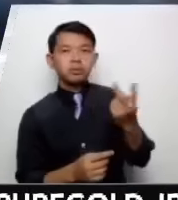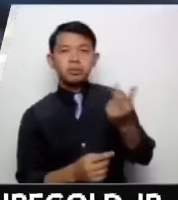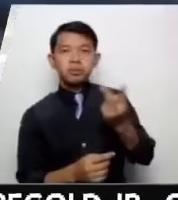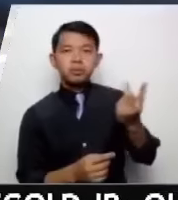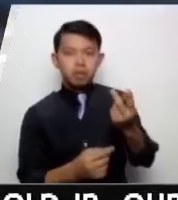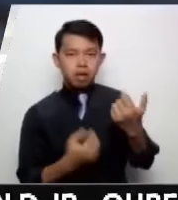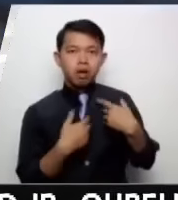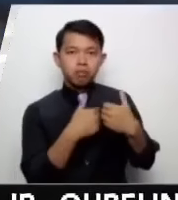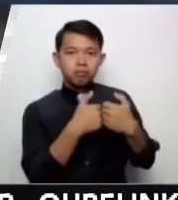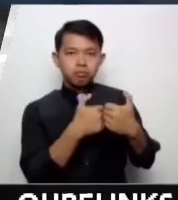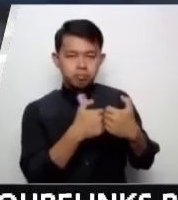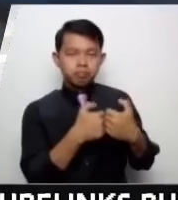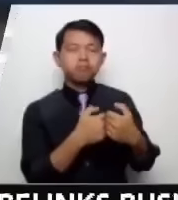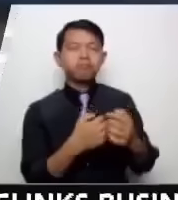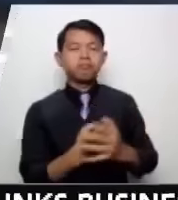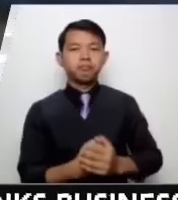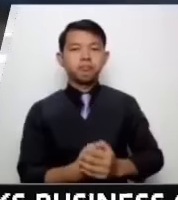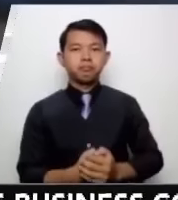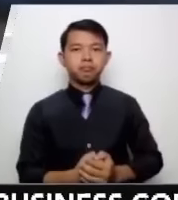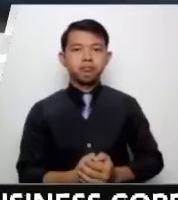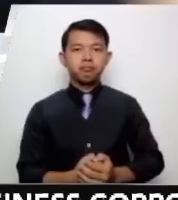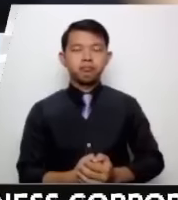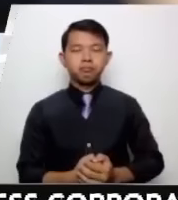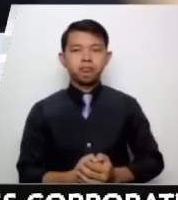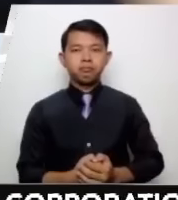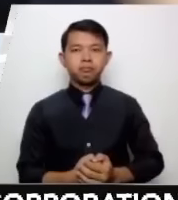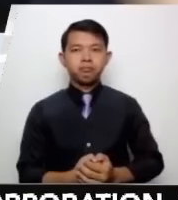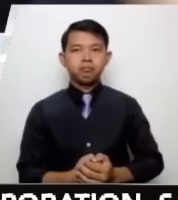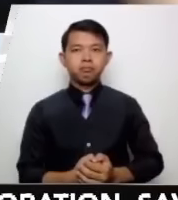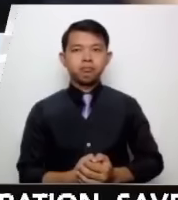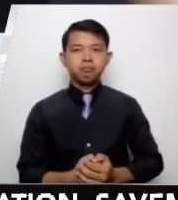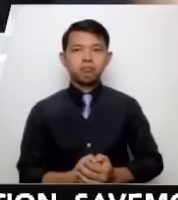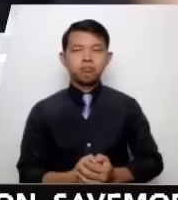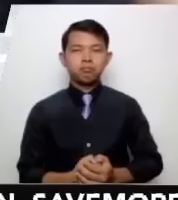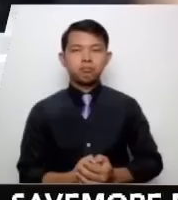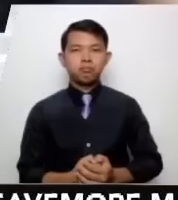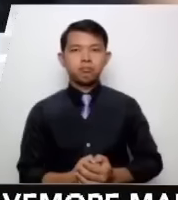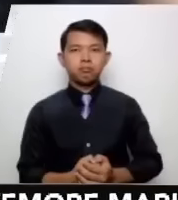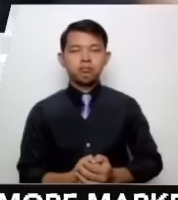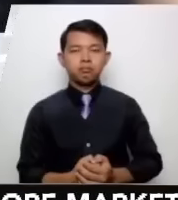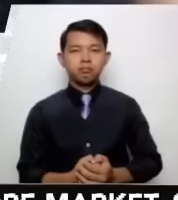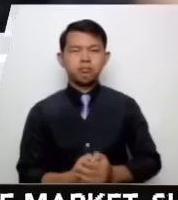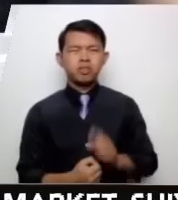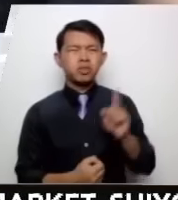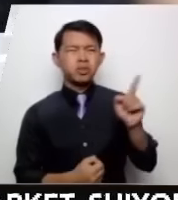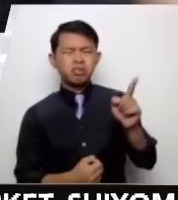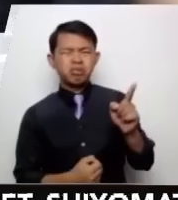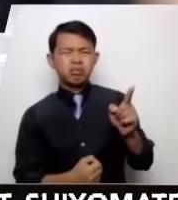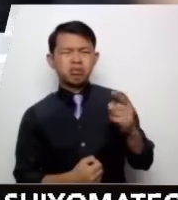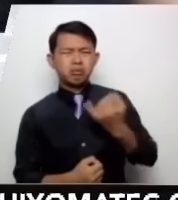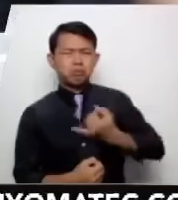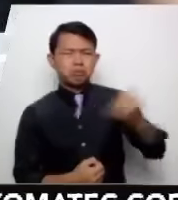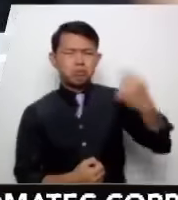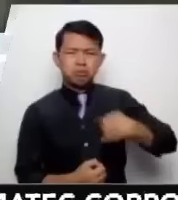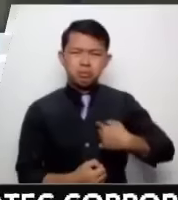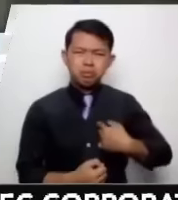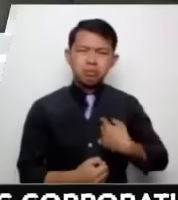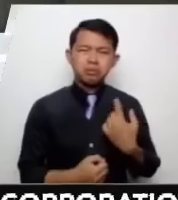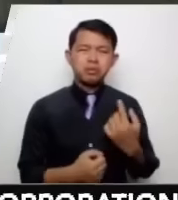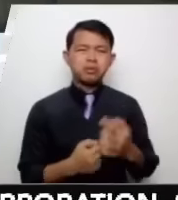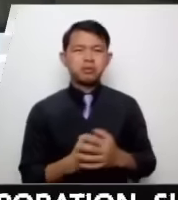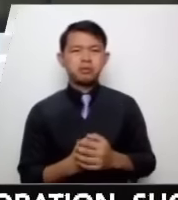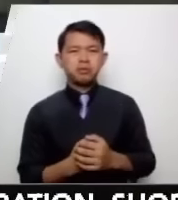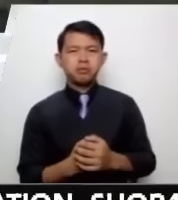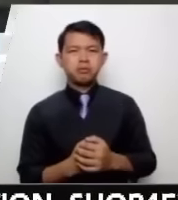ko. Na-fall lang po ako bigla sa kanya. Siya po yung nag-aya po sa akin and hindi po ako umiin talaga po.